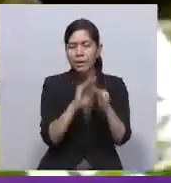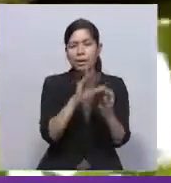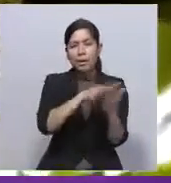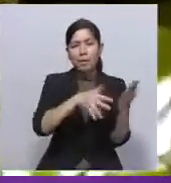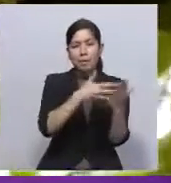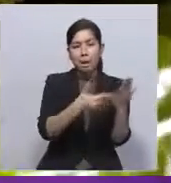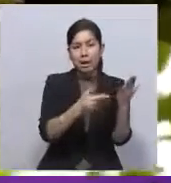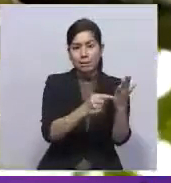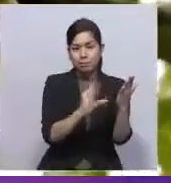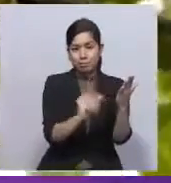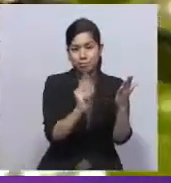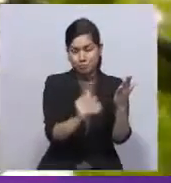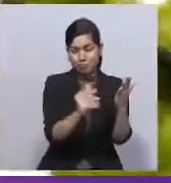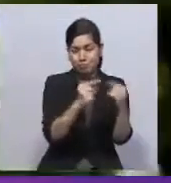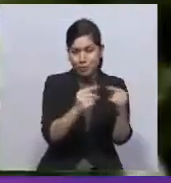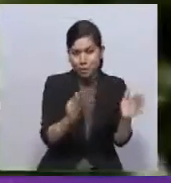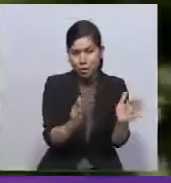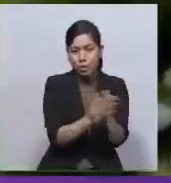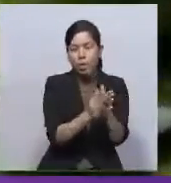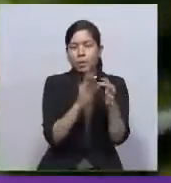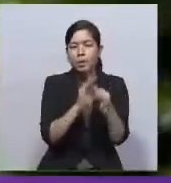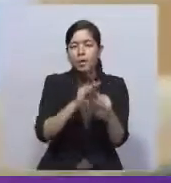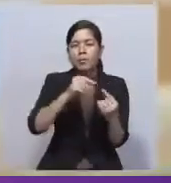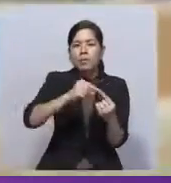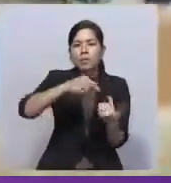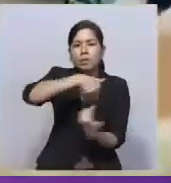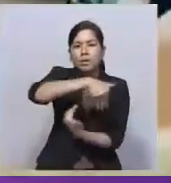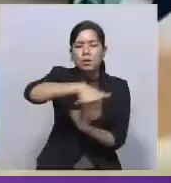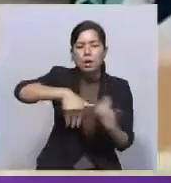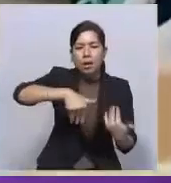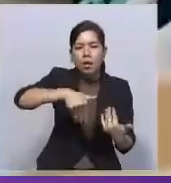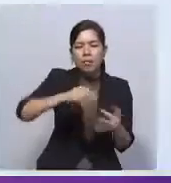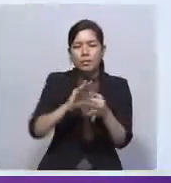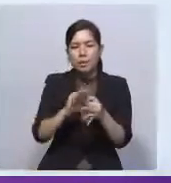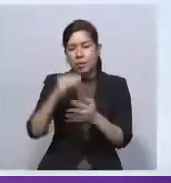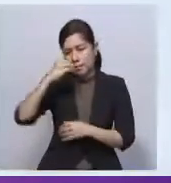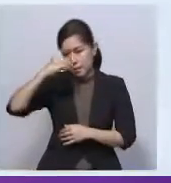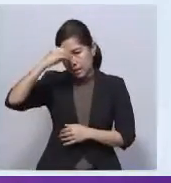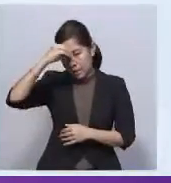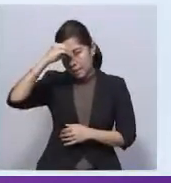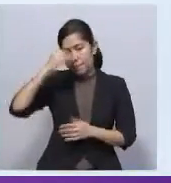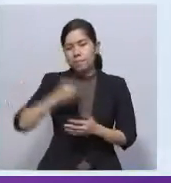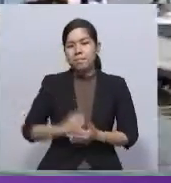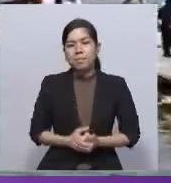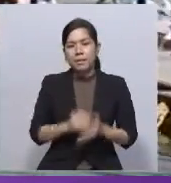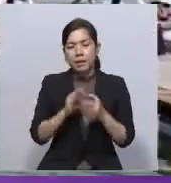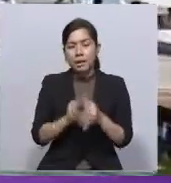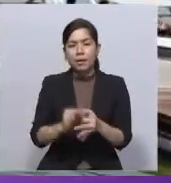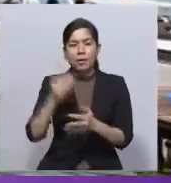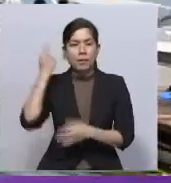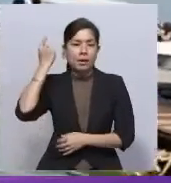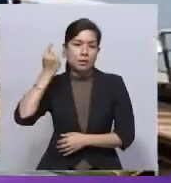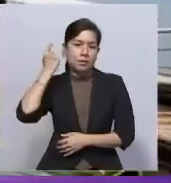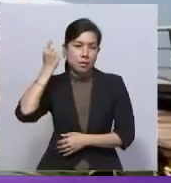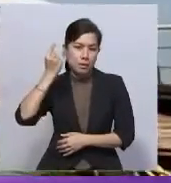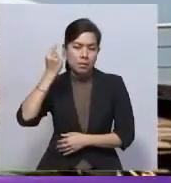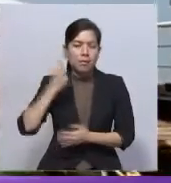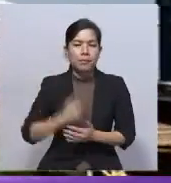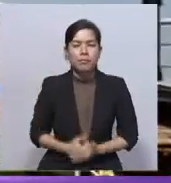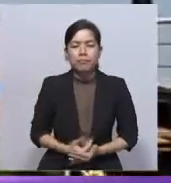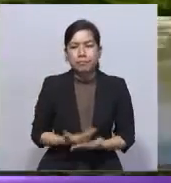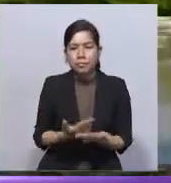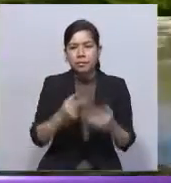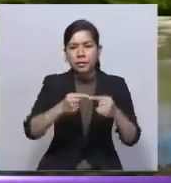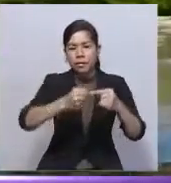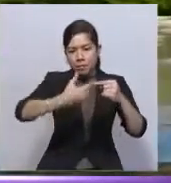วมสิ่งแวดล้อมใช่ไหมการศึกษาการท่องเที่ยวนะครับนี่นอกเ